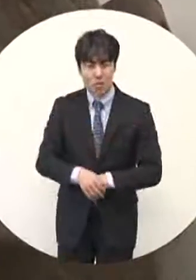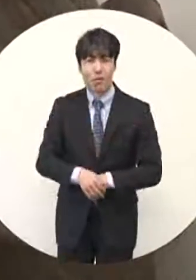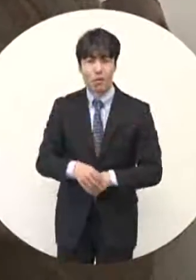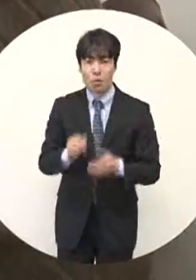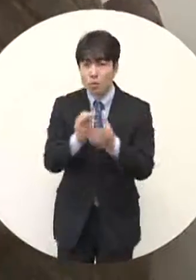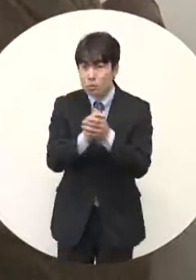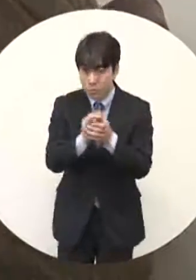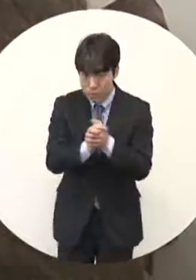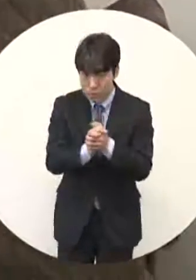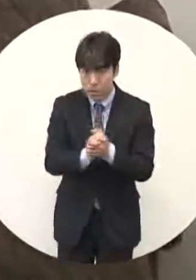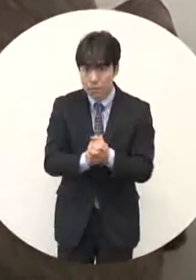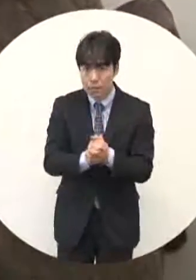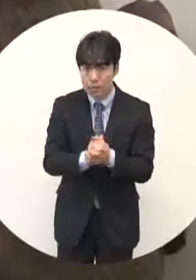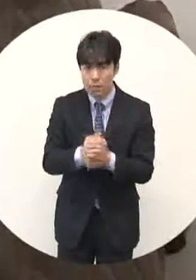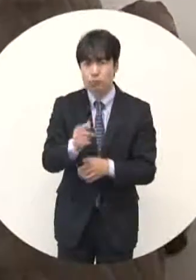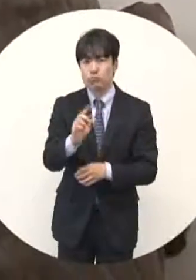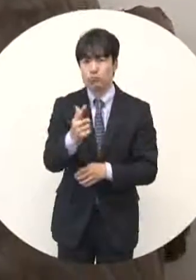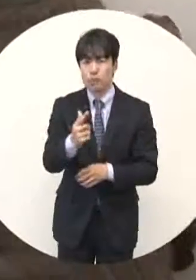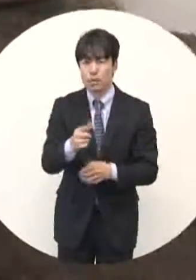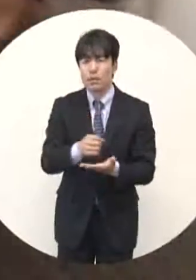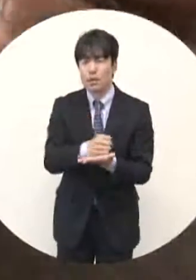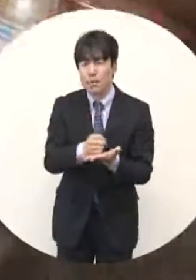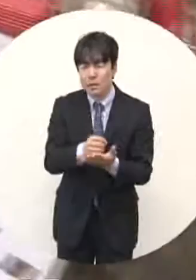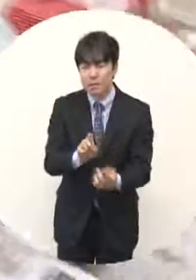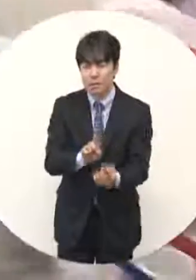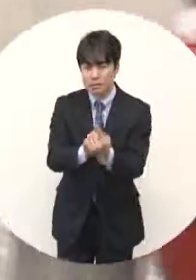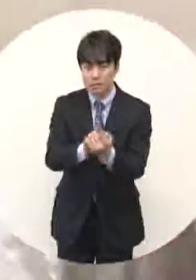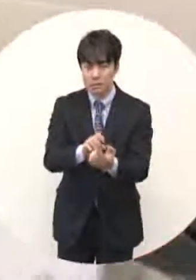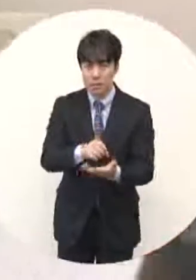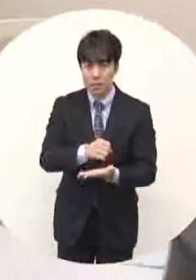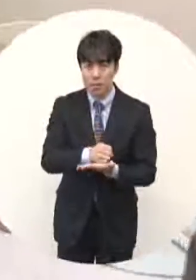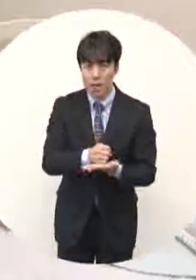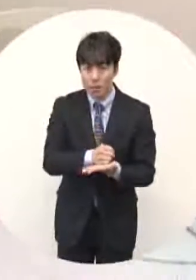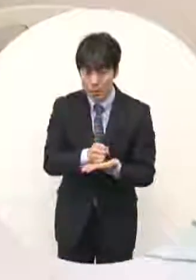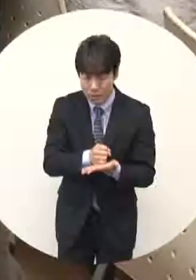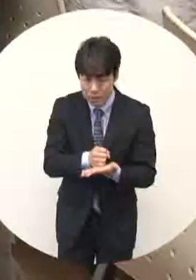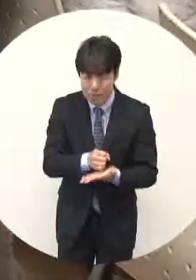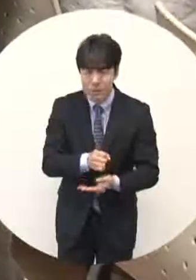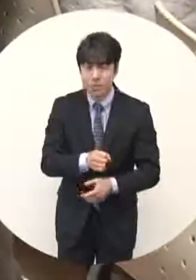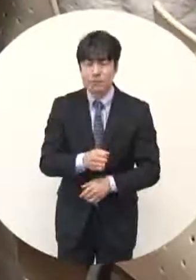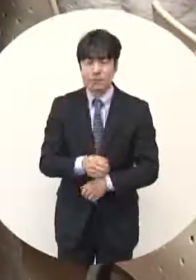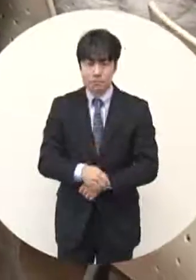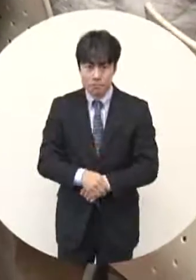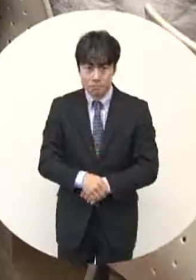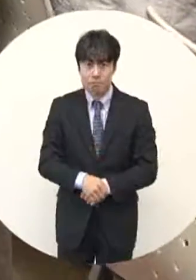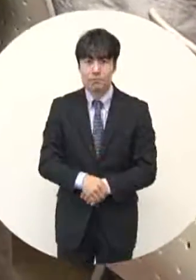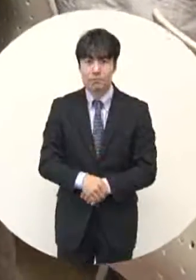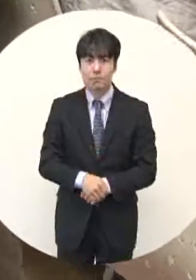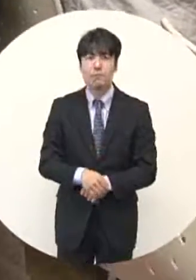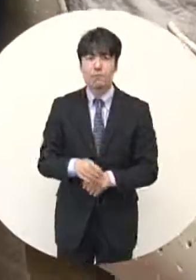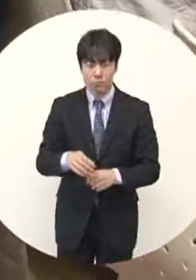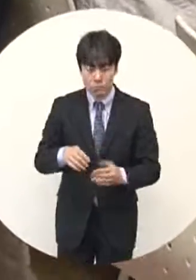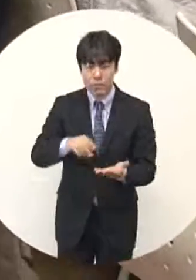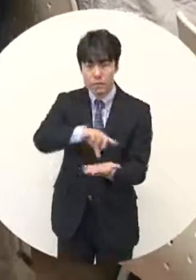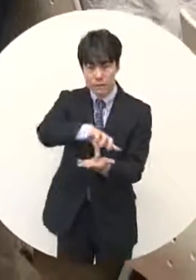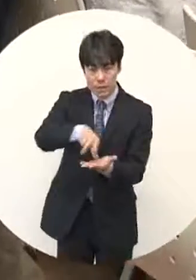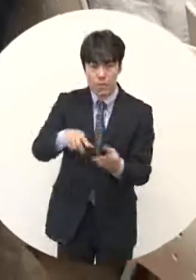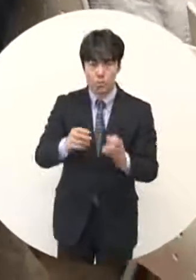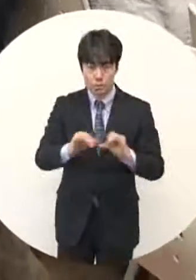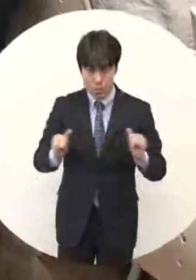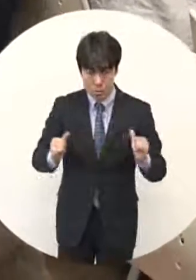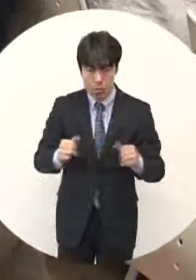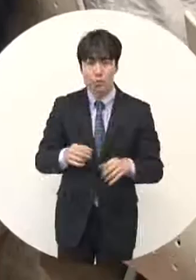ですか。 たまたまここで一緒になった。 え、たまたまですか チーフの中さん